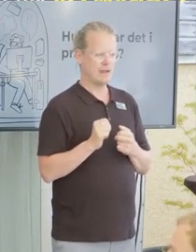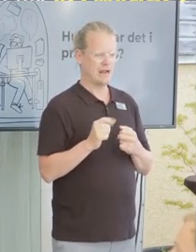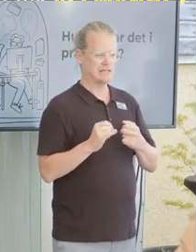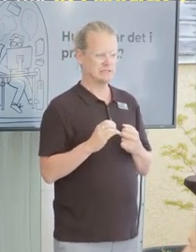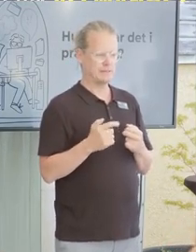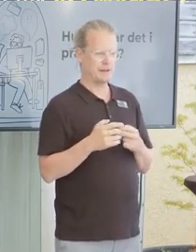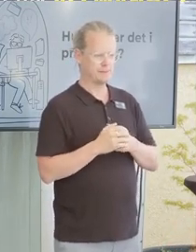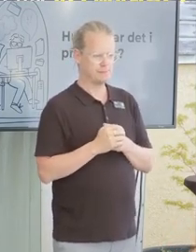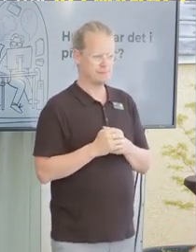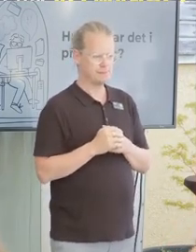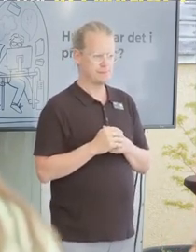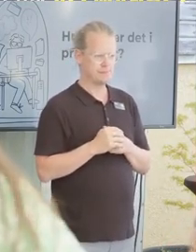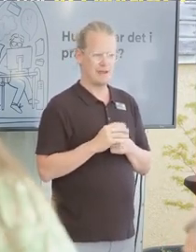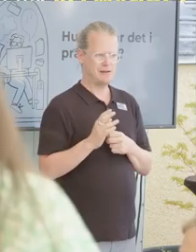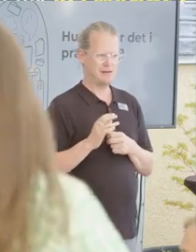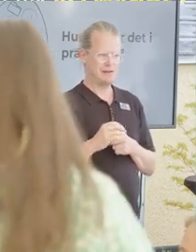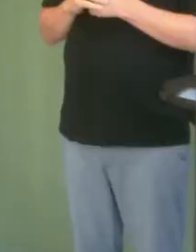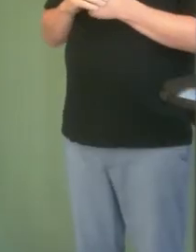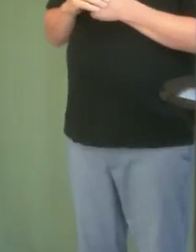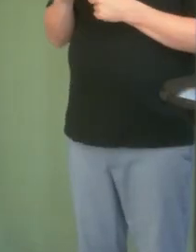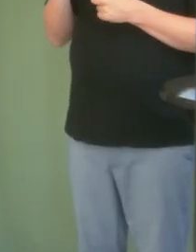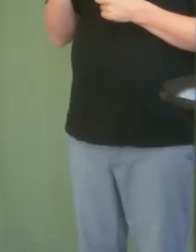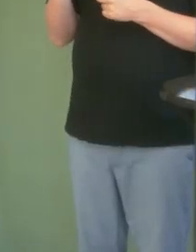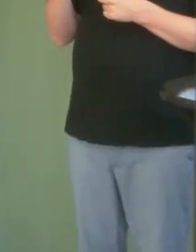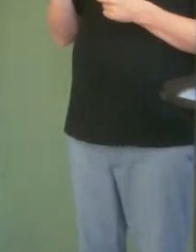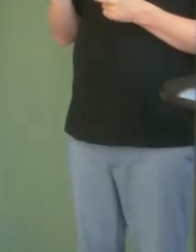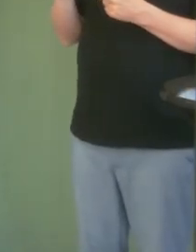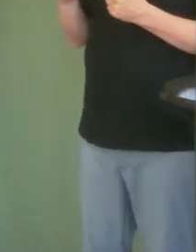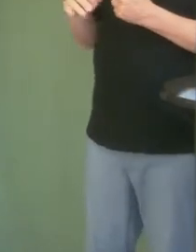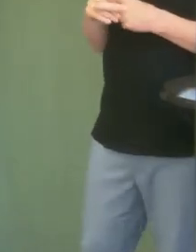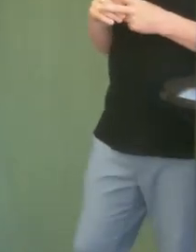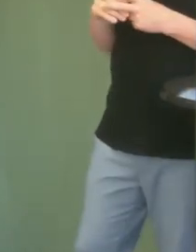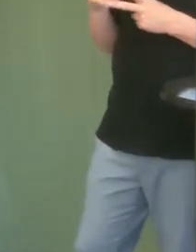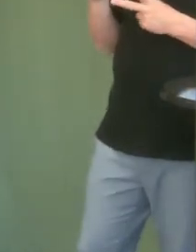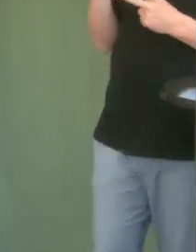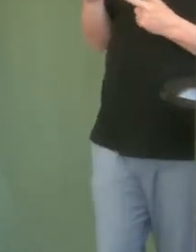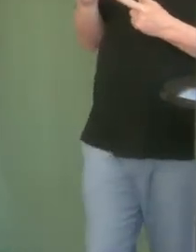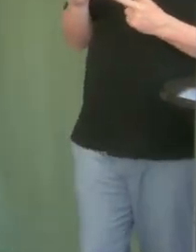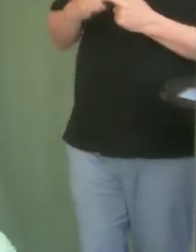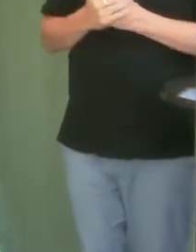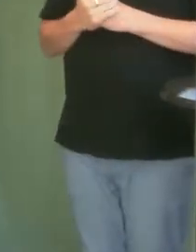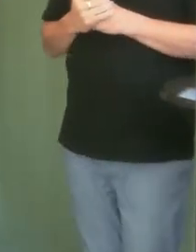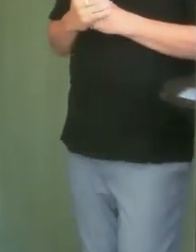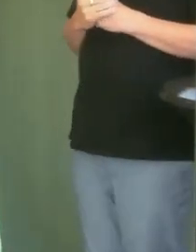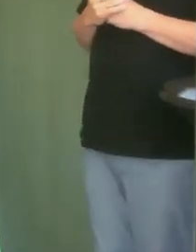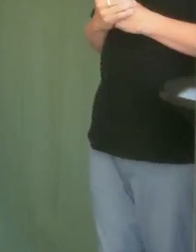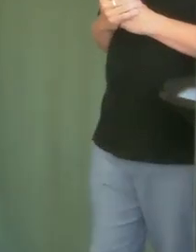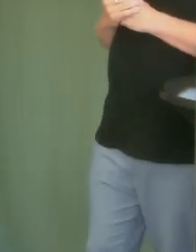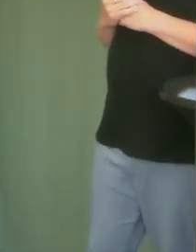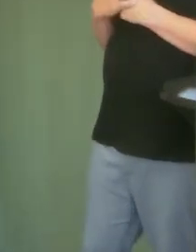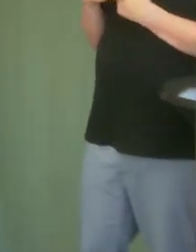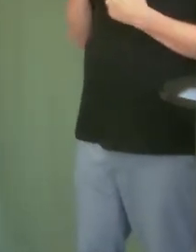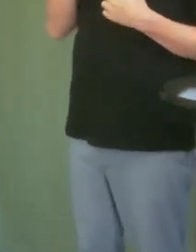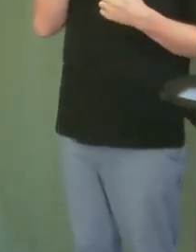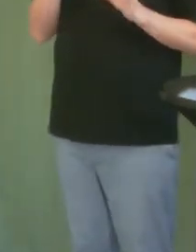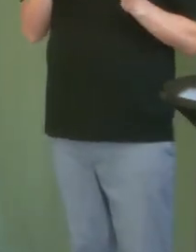riksdagsledamot, för att prata om lite lösningar. Vad liksom, hur ser ni på det